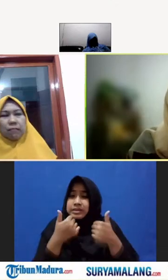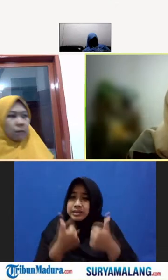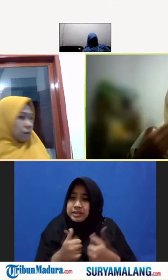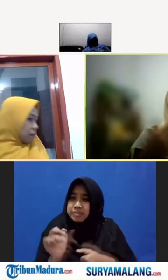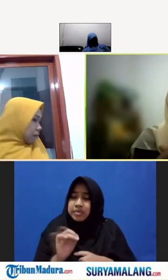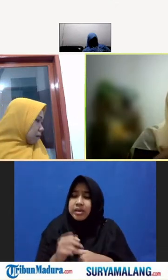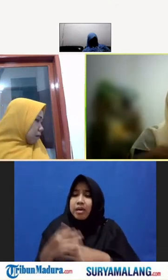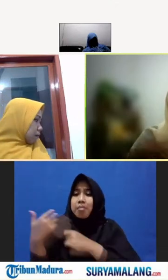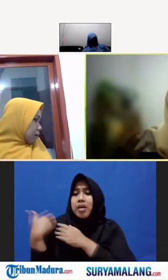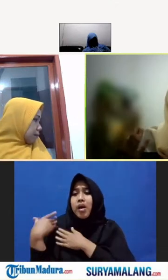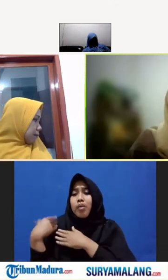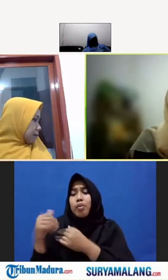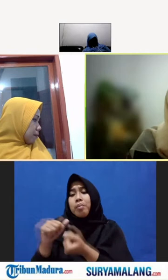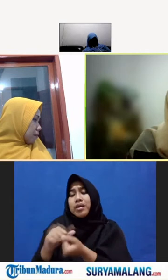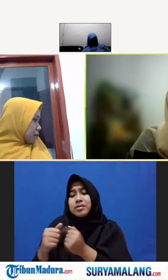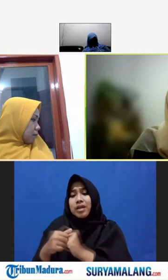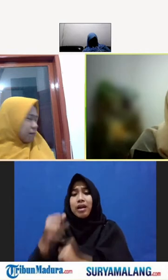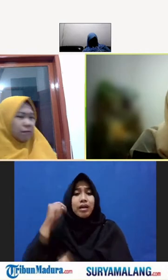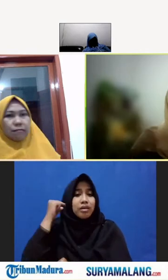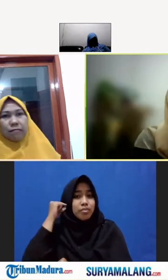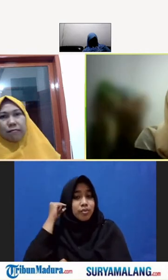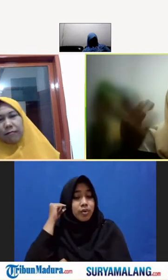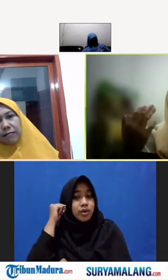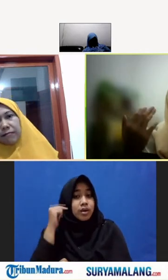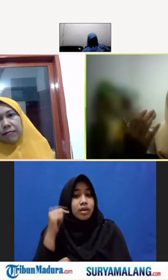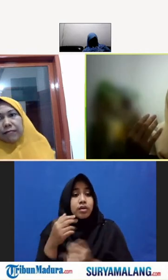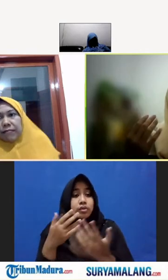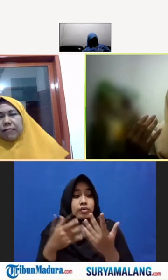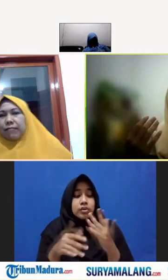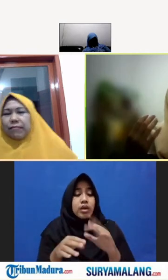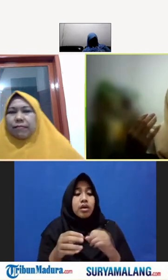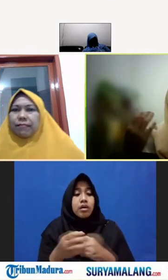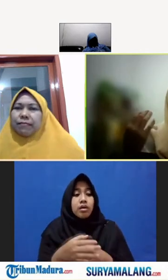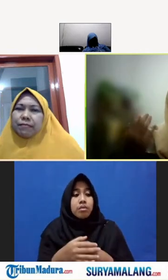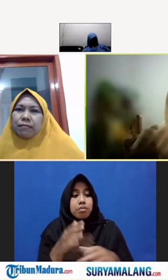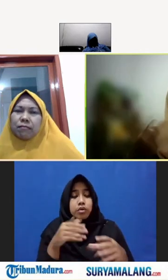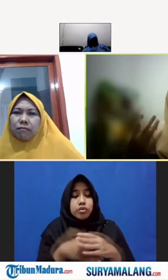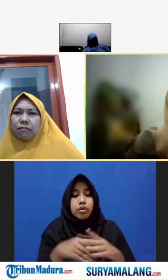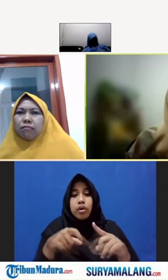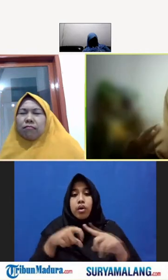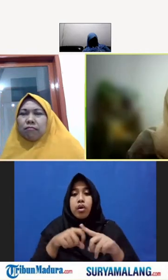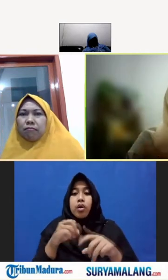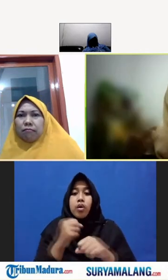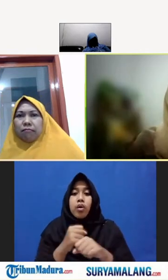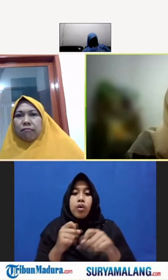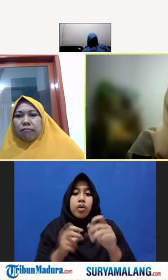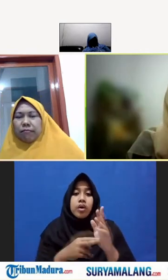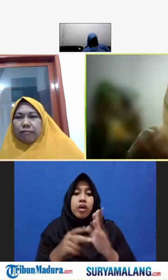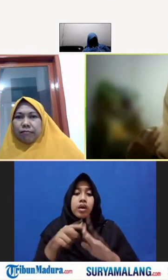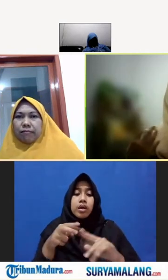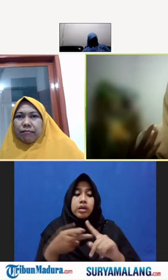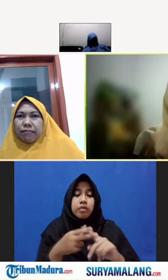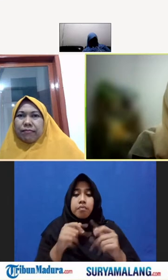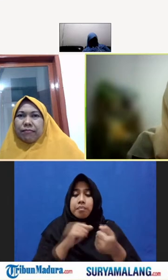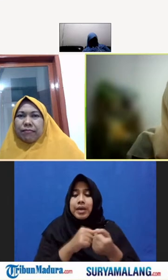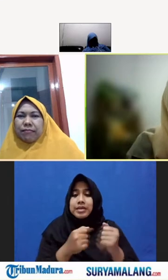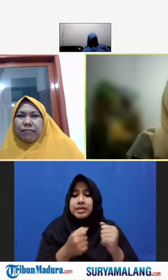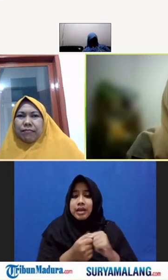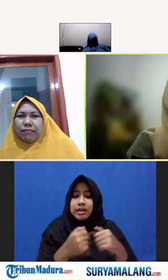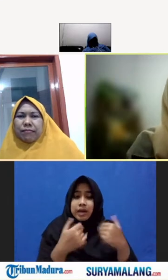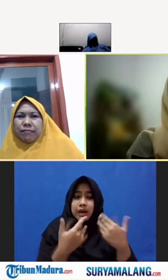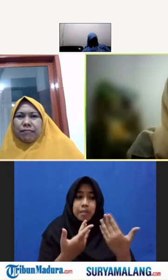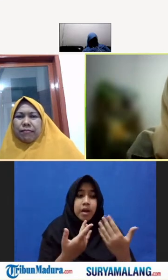Terus, tadi setelah ngomongin badan, kita masuk ke kognitif. Problem solving anak ibu udah sebagus